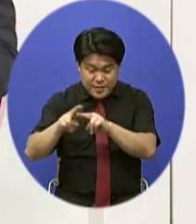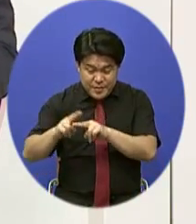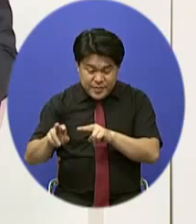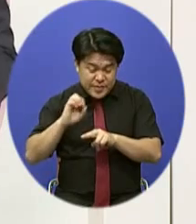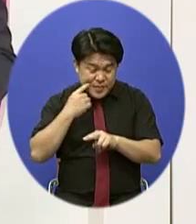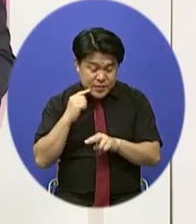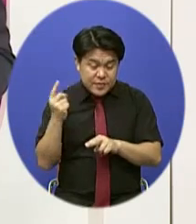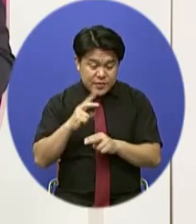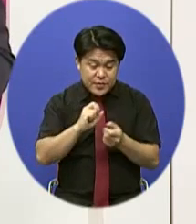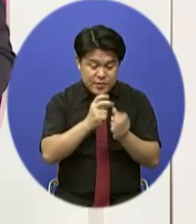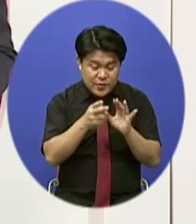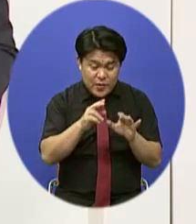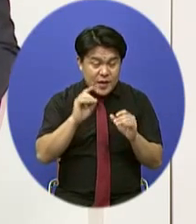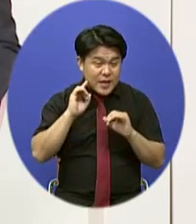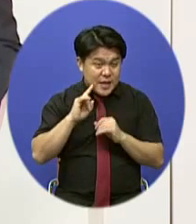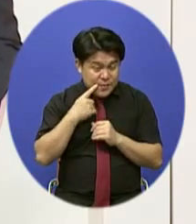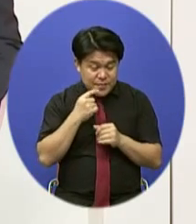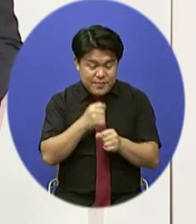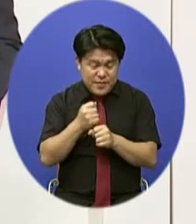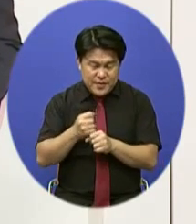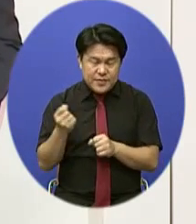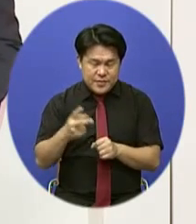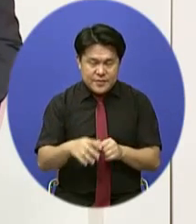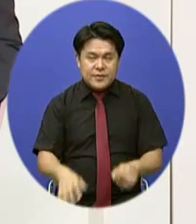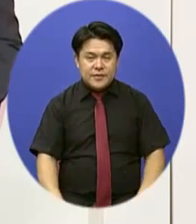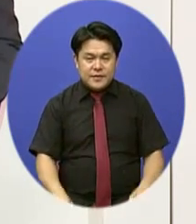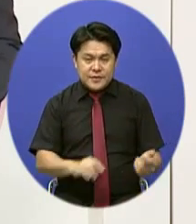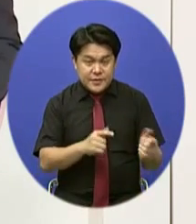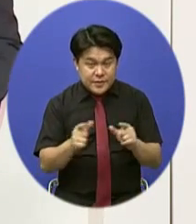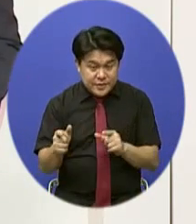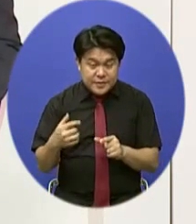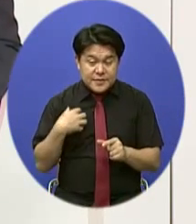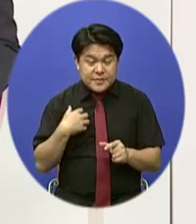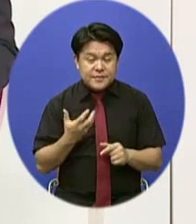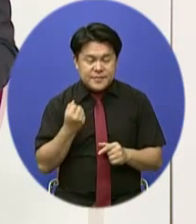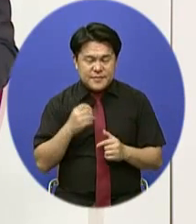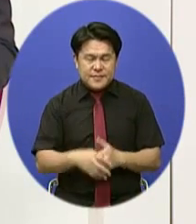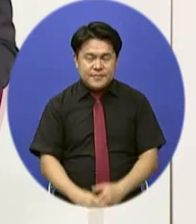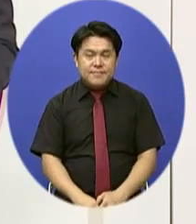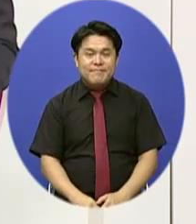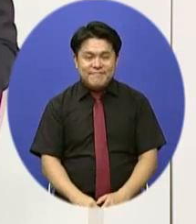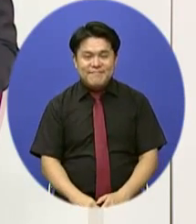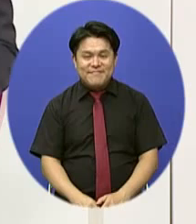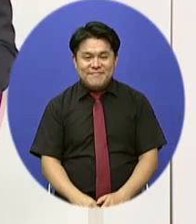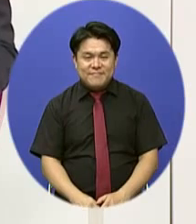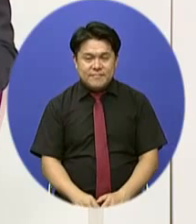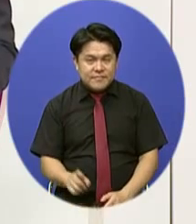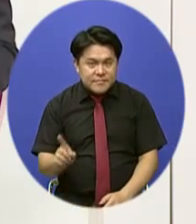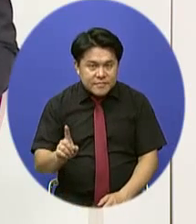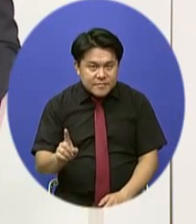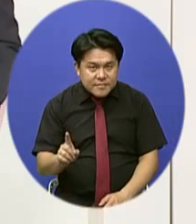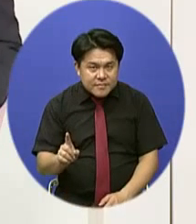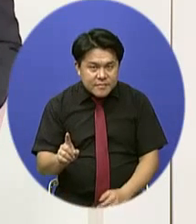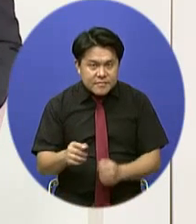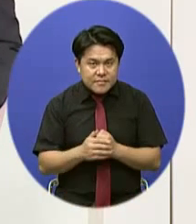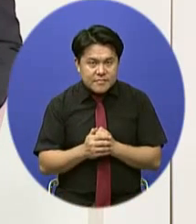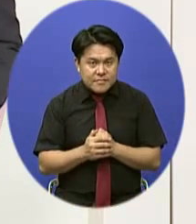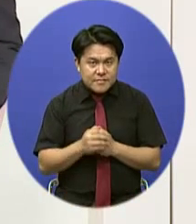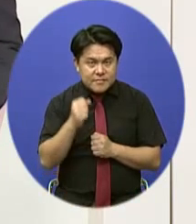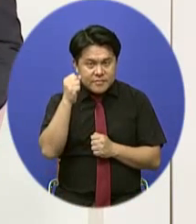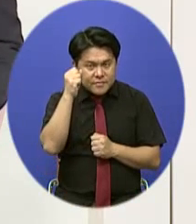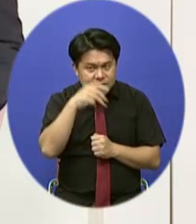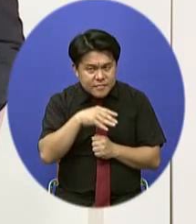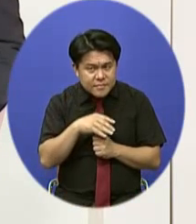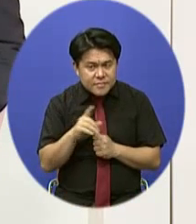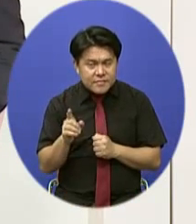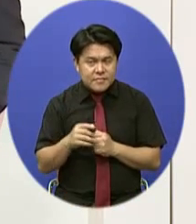구경하고 네. 이제 환자분들, 이제 아프신 분들 아, 예. 병원에서 이렇게 해서 여기가 한 15,000